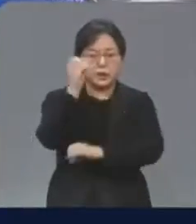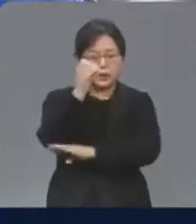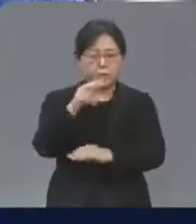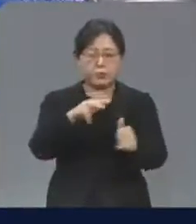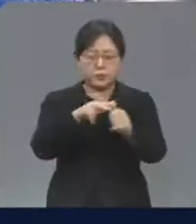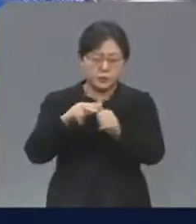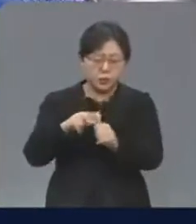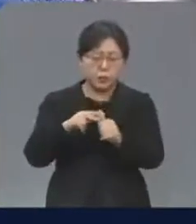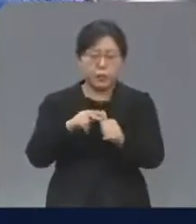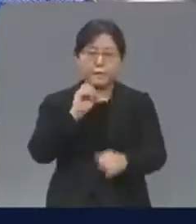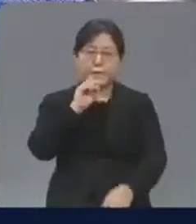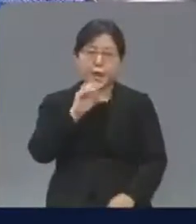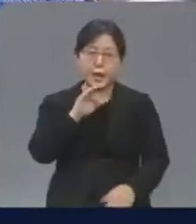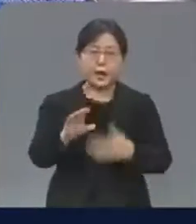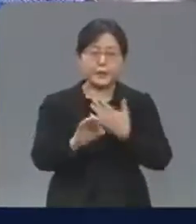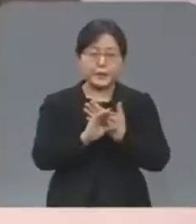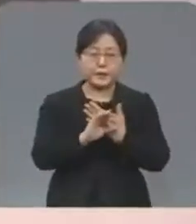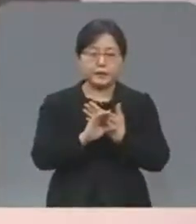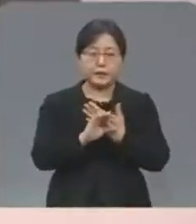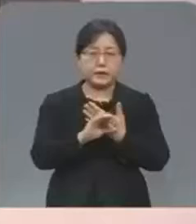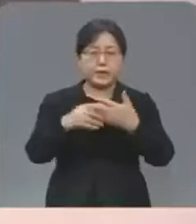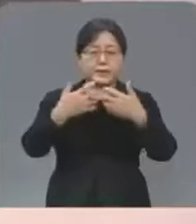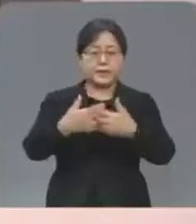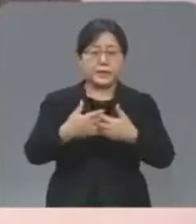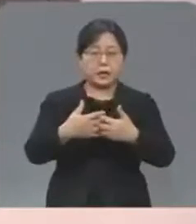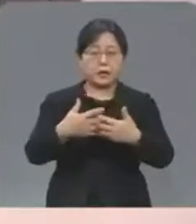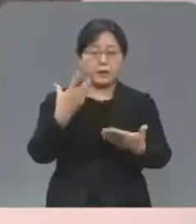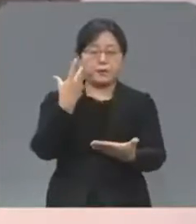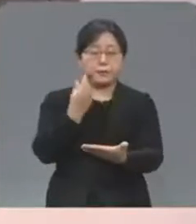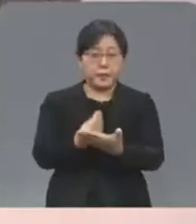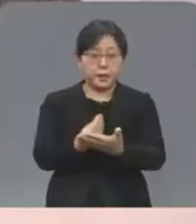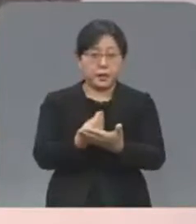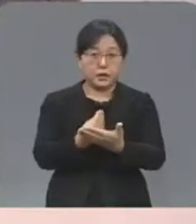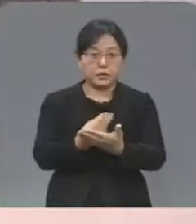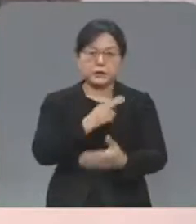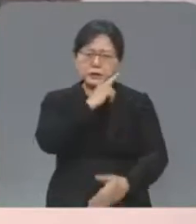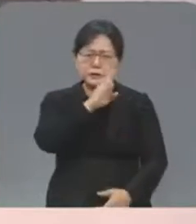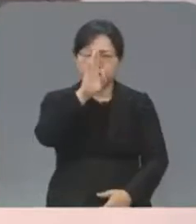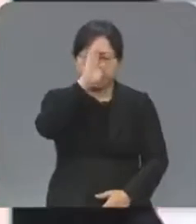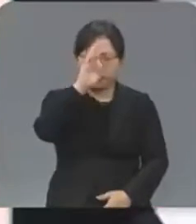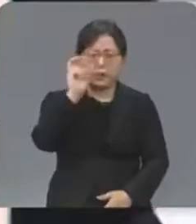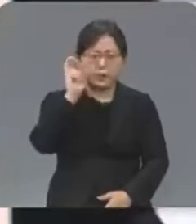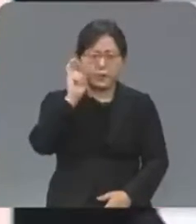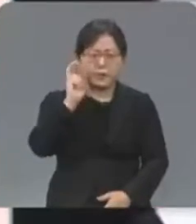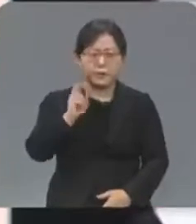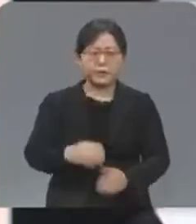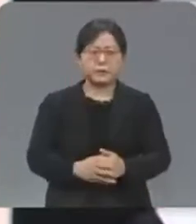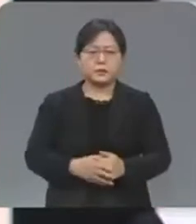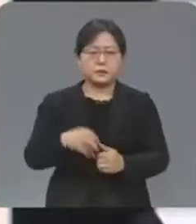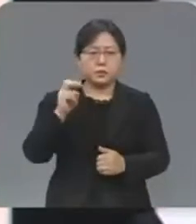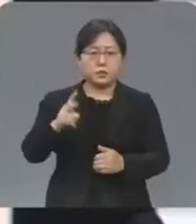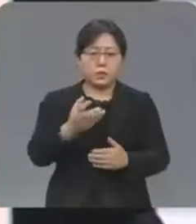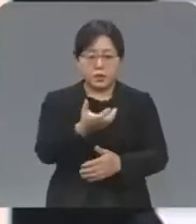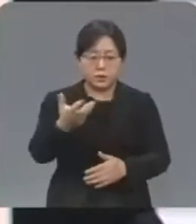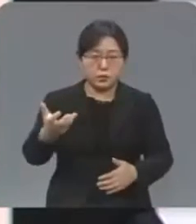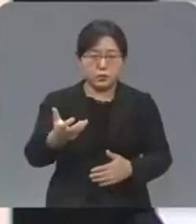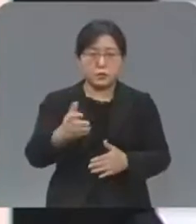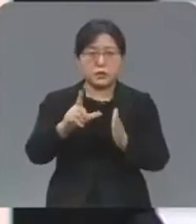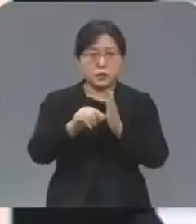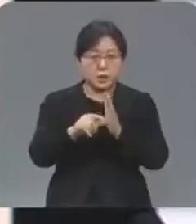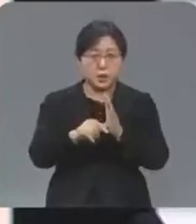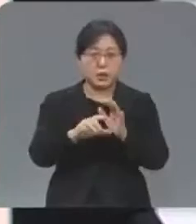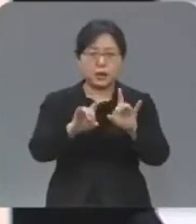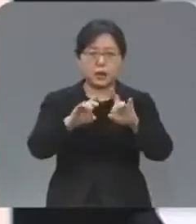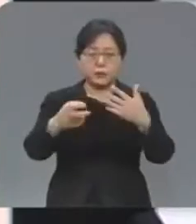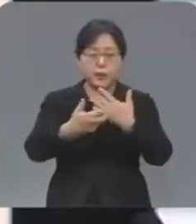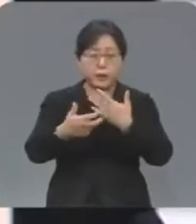현재 상태를 입으로 소리내 말하면 AI 단말에 그대로 입력되고 의심되는 질환을 예측합니다. 또 이동에 필요한 시간과 각